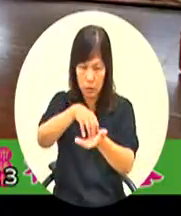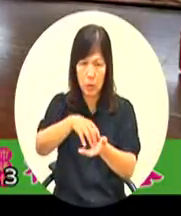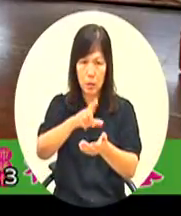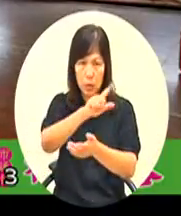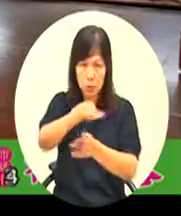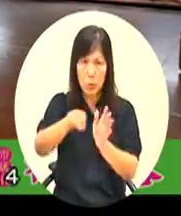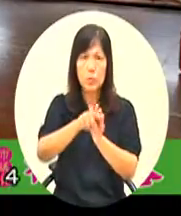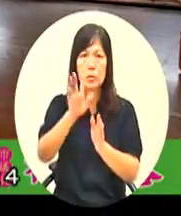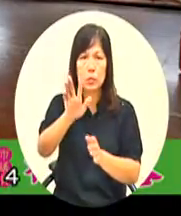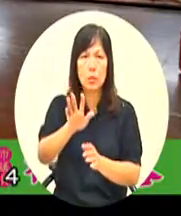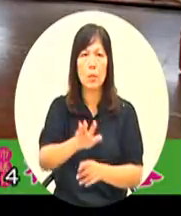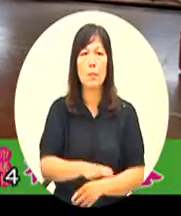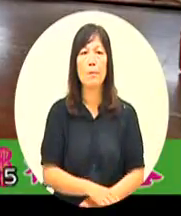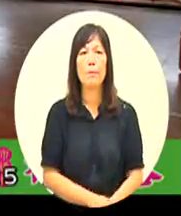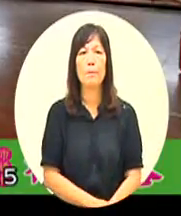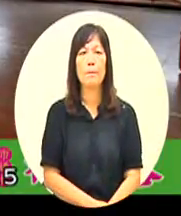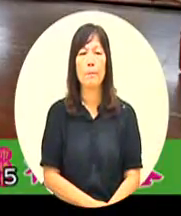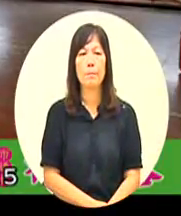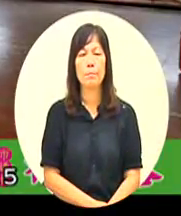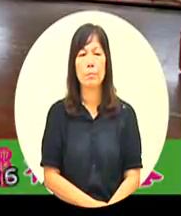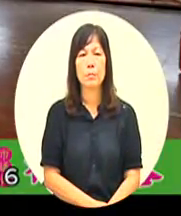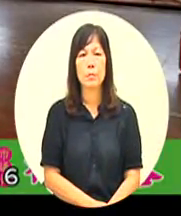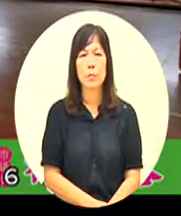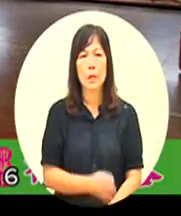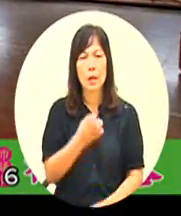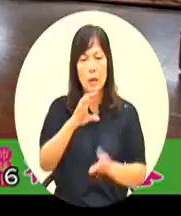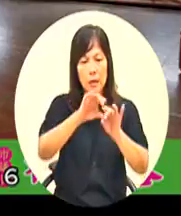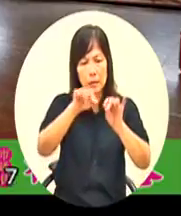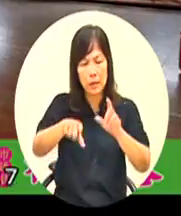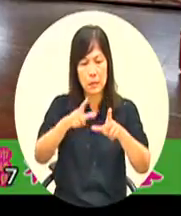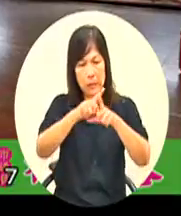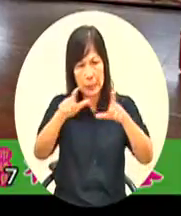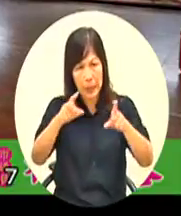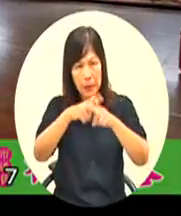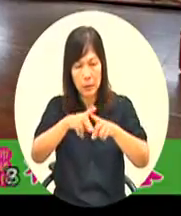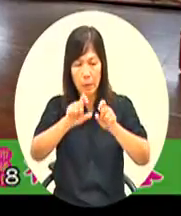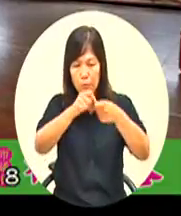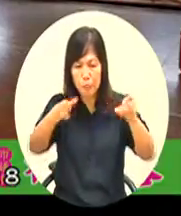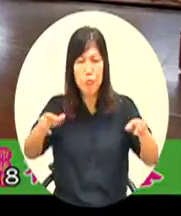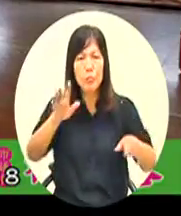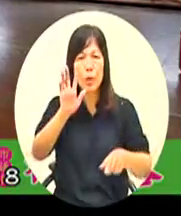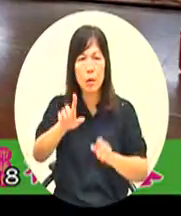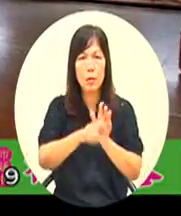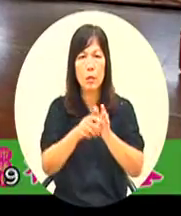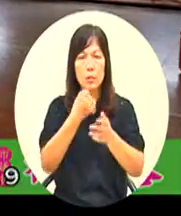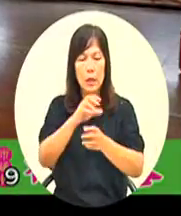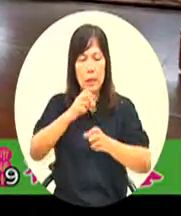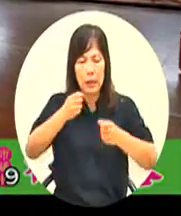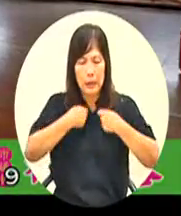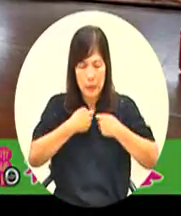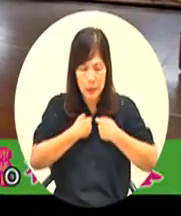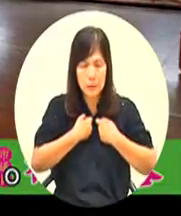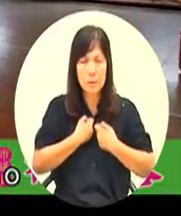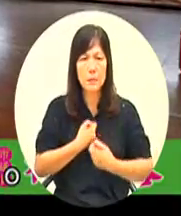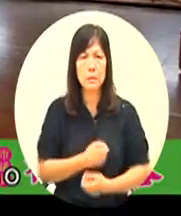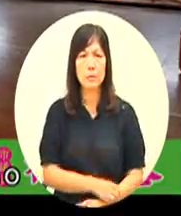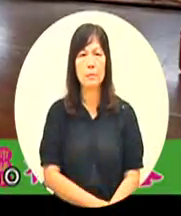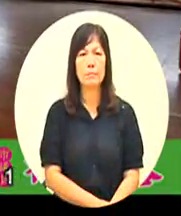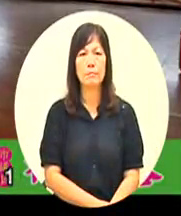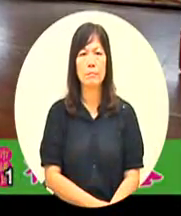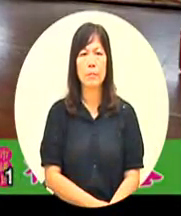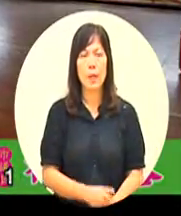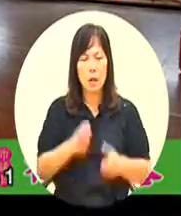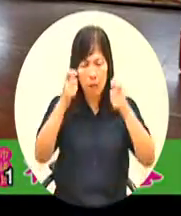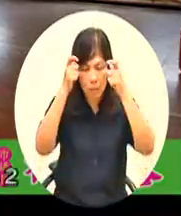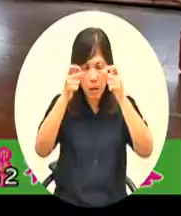它认可的材料。但是场地大小不同，它无法在练习那 高